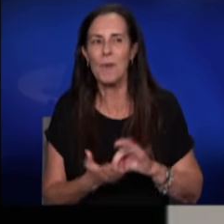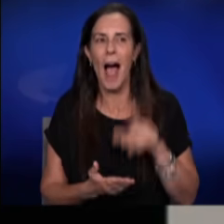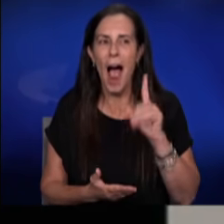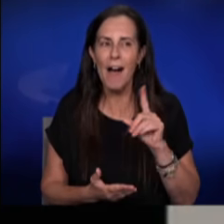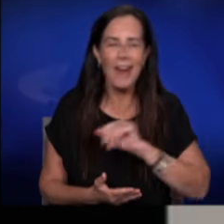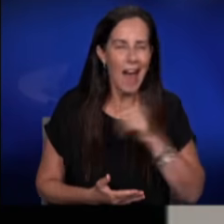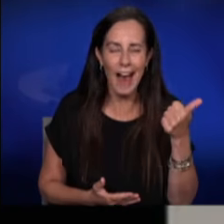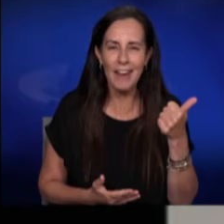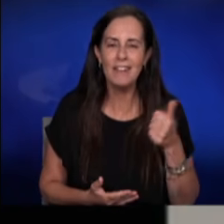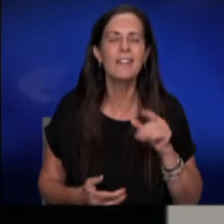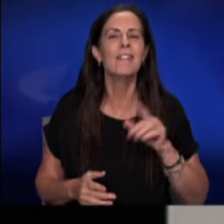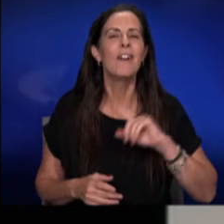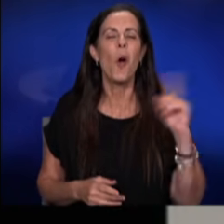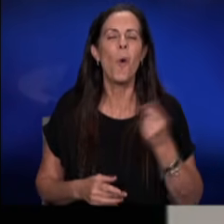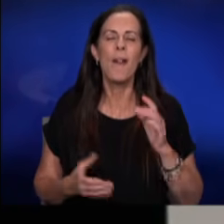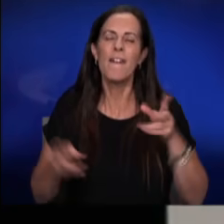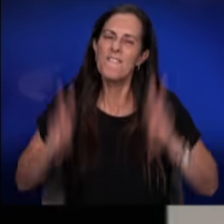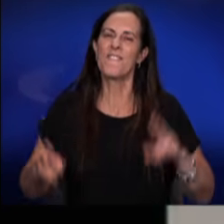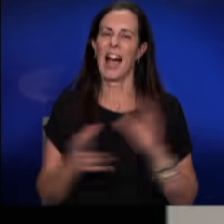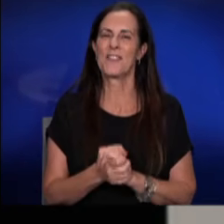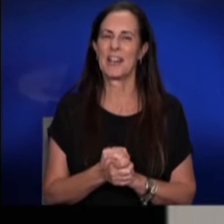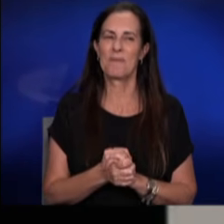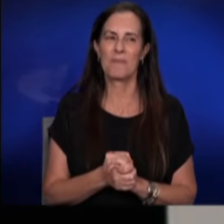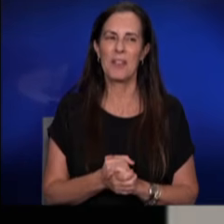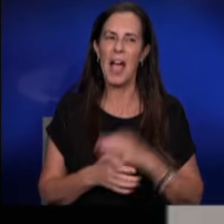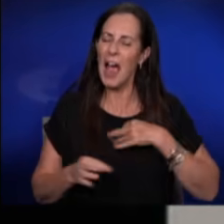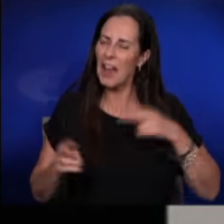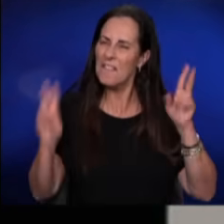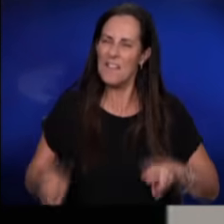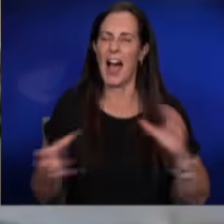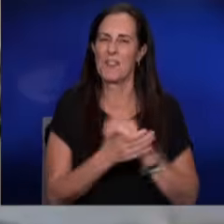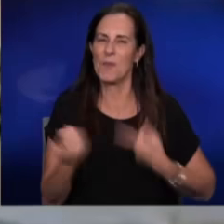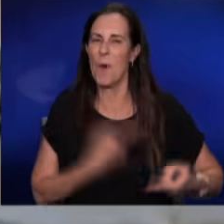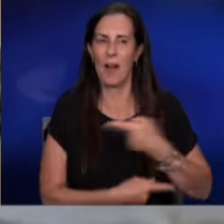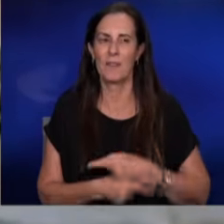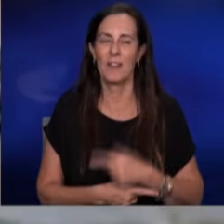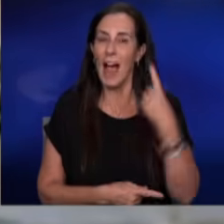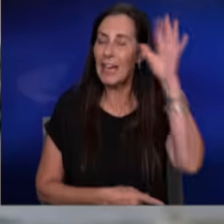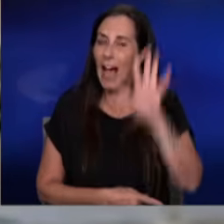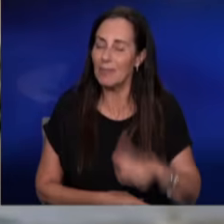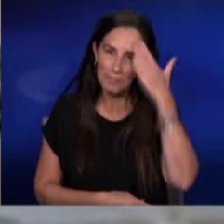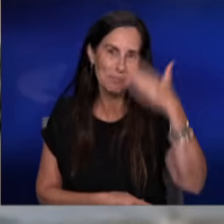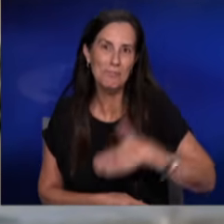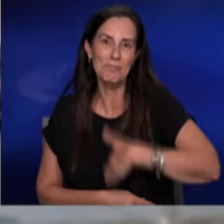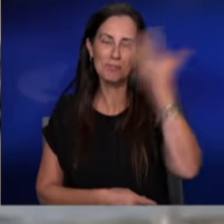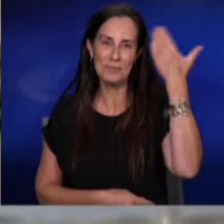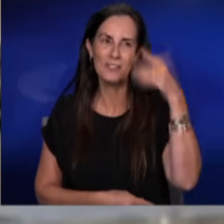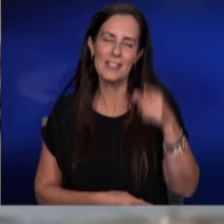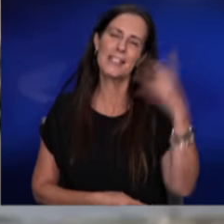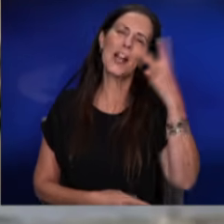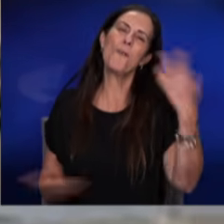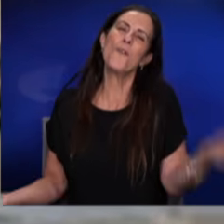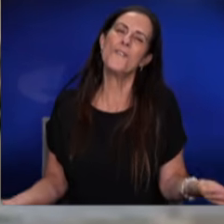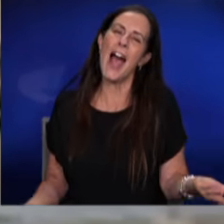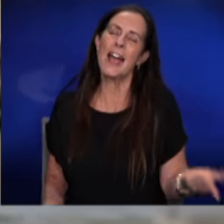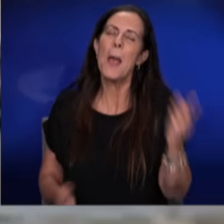מעל הכל, הקטע של החברות, שהיינו חברים מאוד קרובים. אחד מסרטי הפולחן שיצרו יחד הוא כמובן